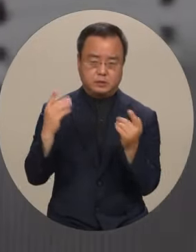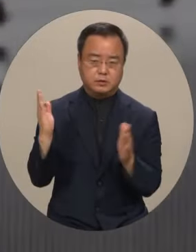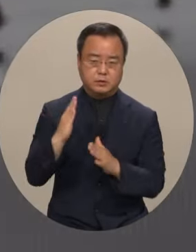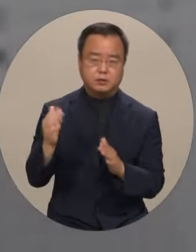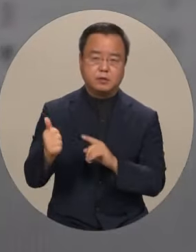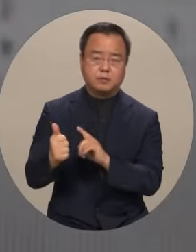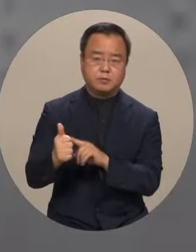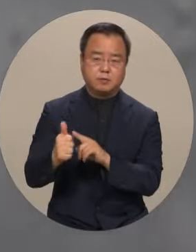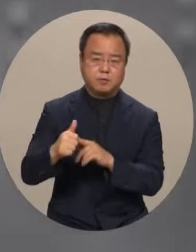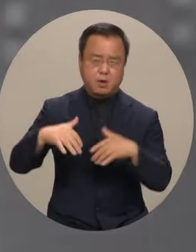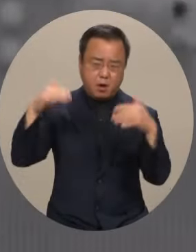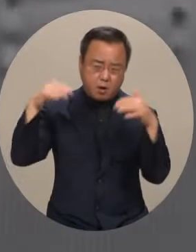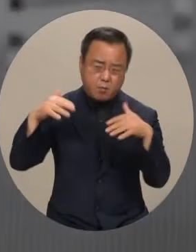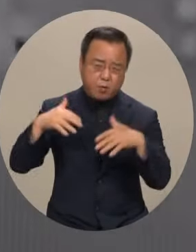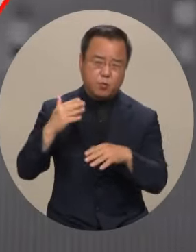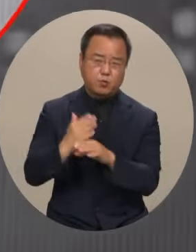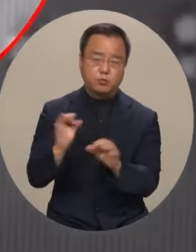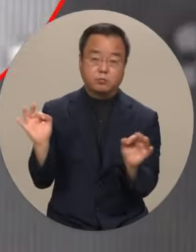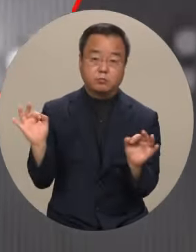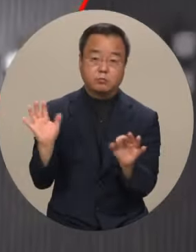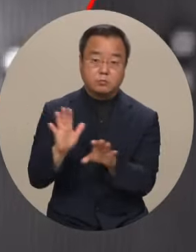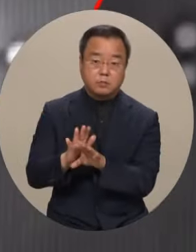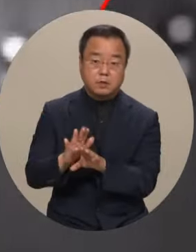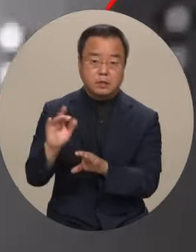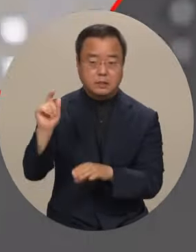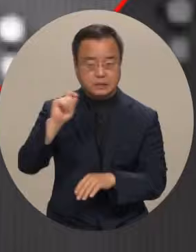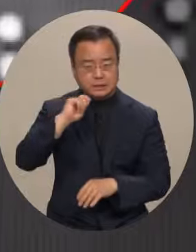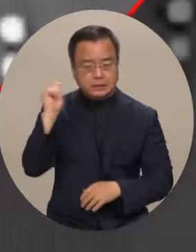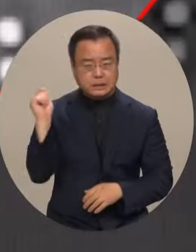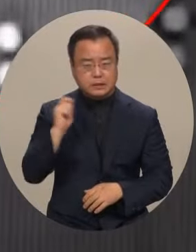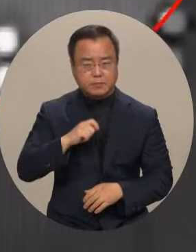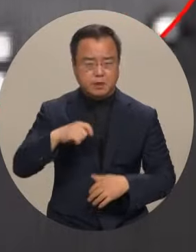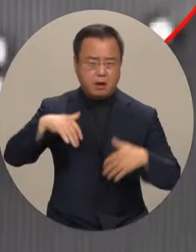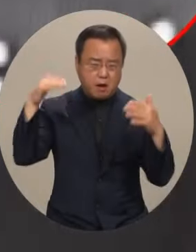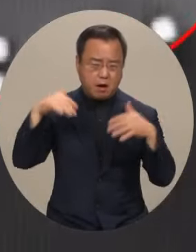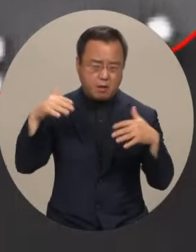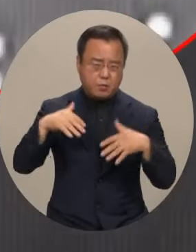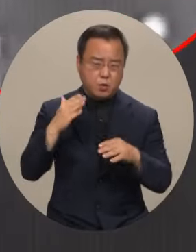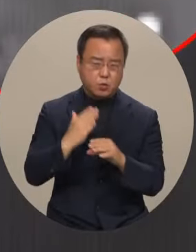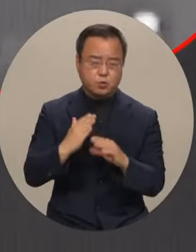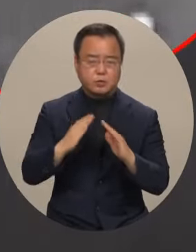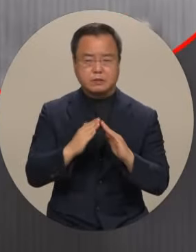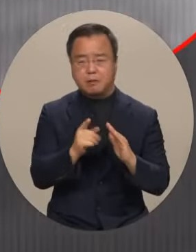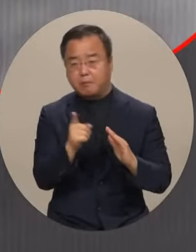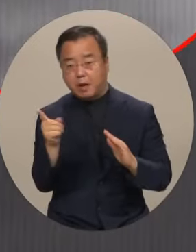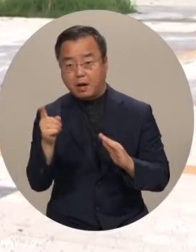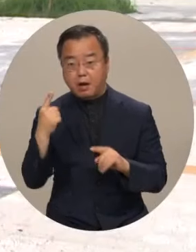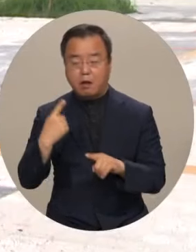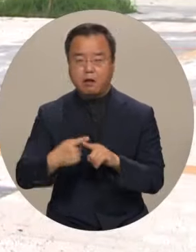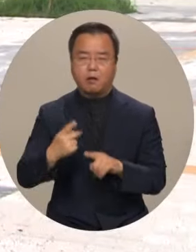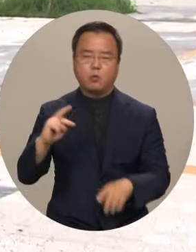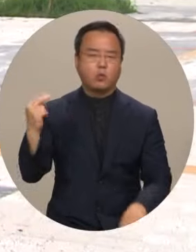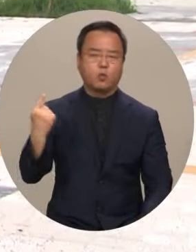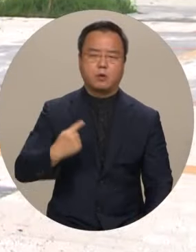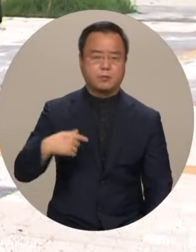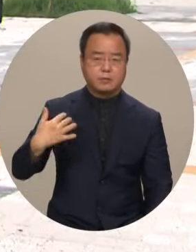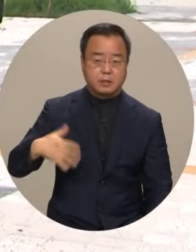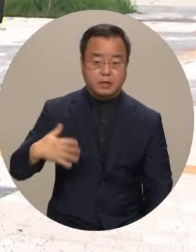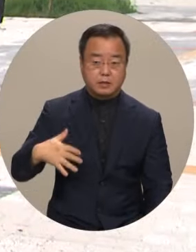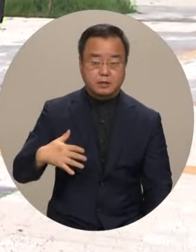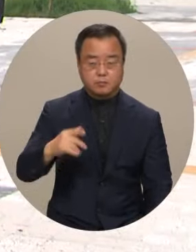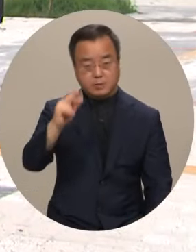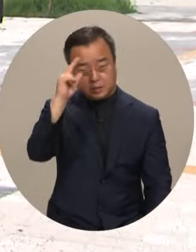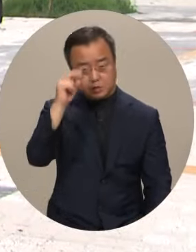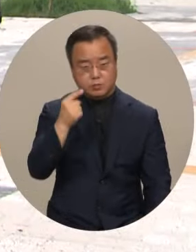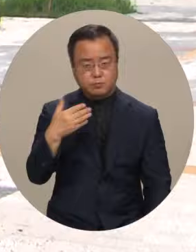실종됐습니다 장대비가 쏟아지던 새벽에 숙소 밖으로 나간 뒤 아직 돌아오지 않고 있는 겁니다 찰과 소방